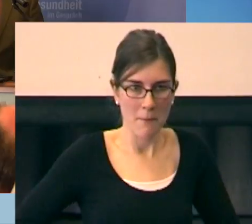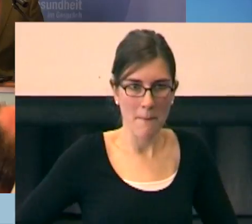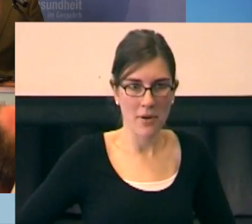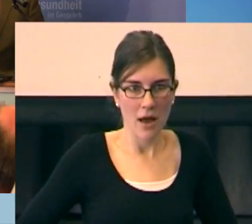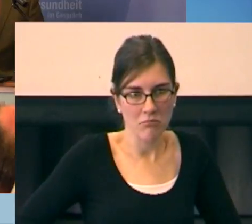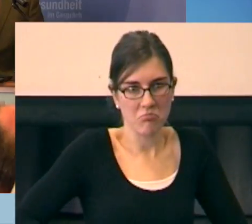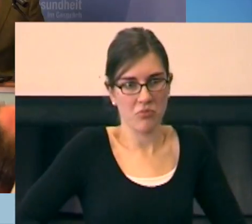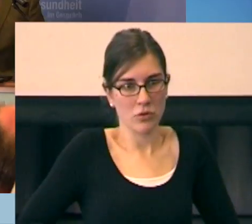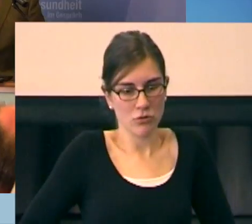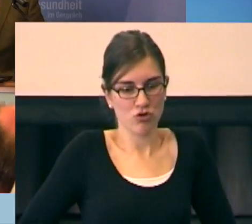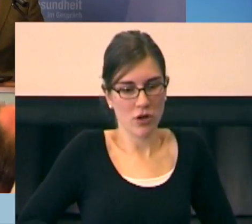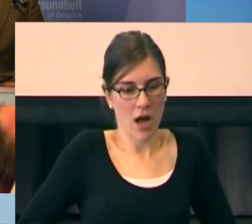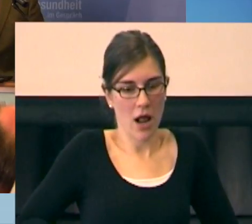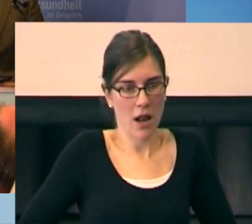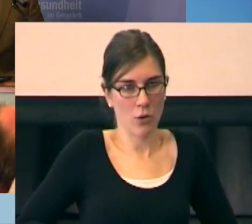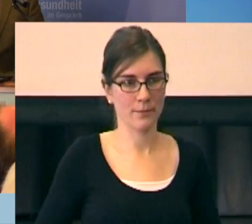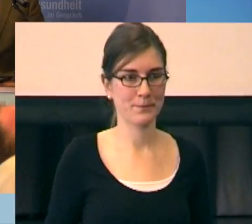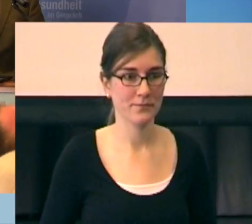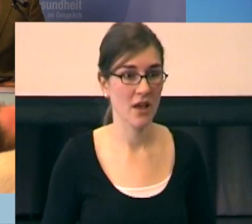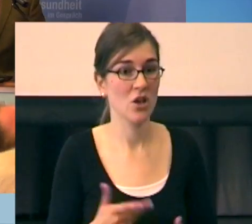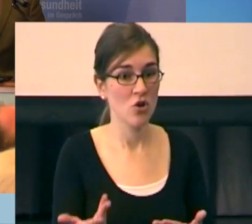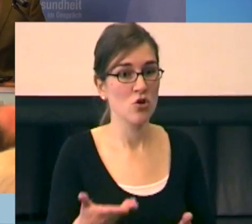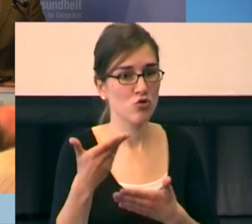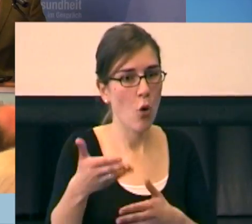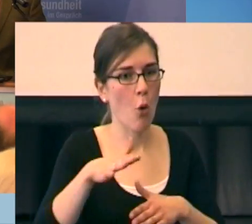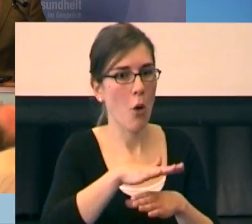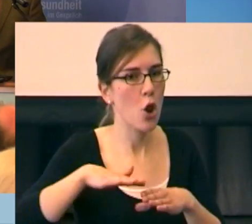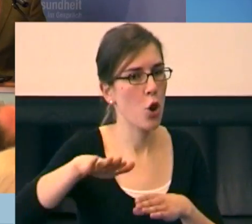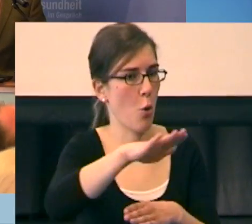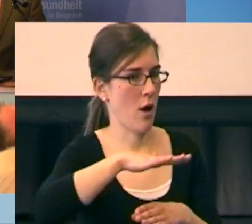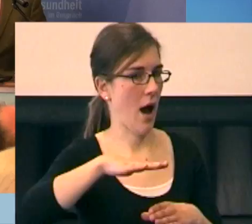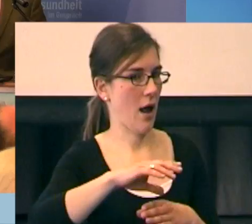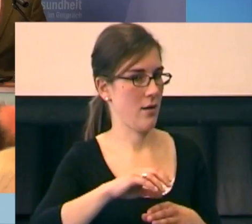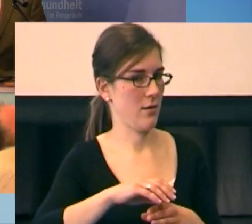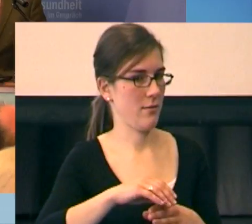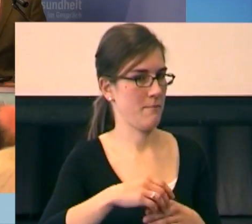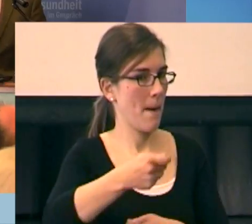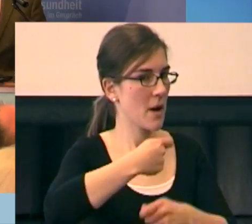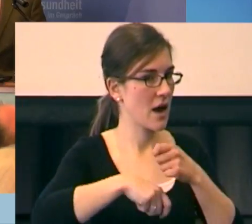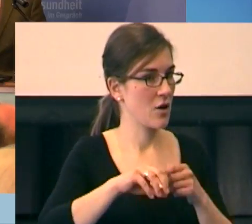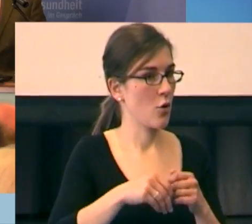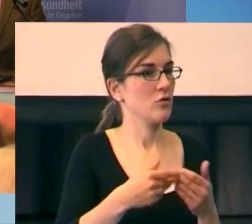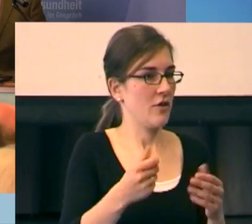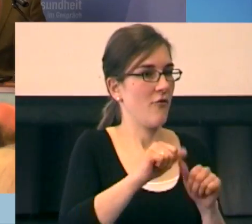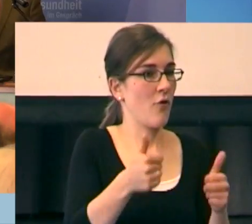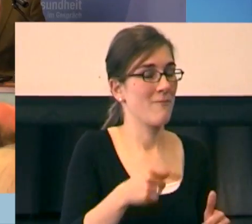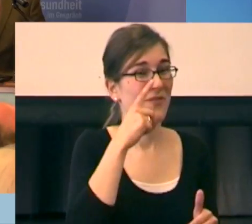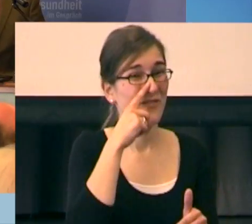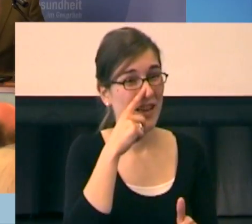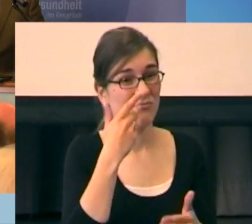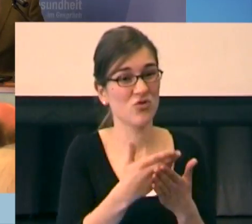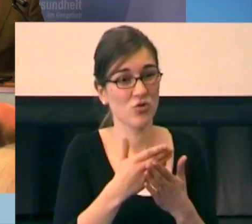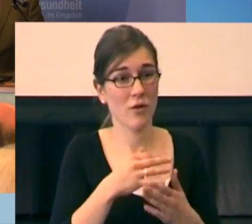Das wären die lokalen Behandlungsformen. Ist der Tumor dagegen gestreut oder